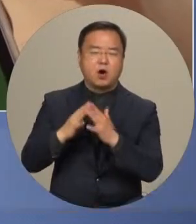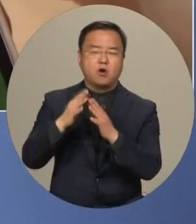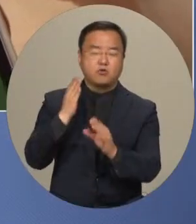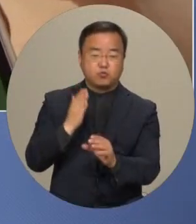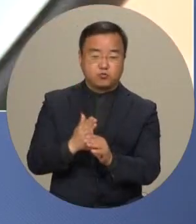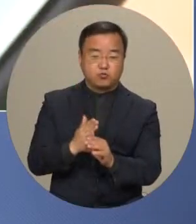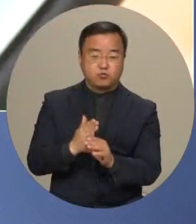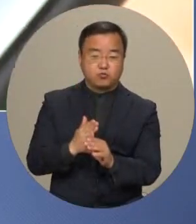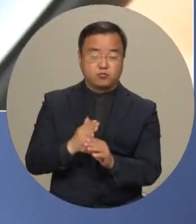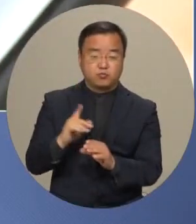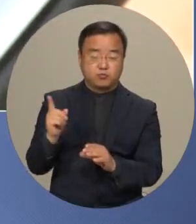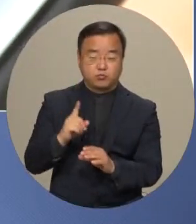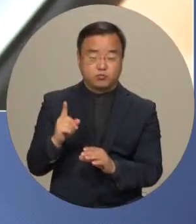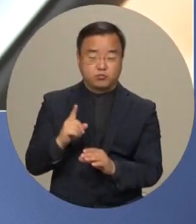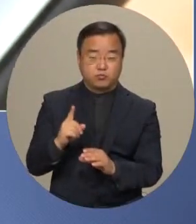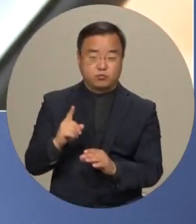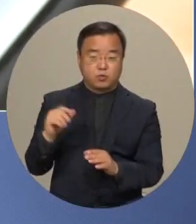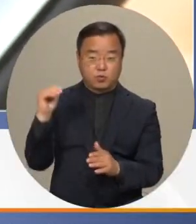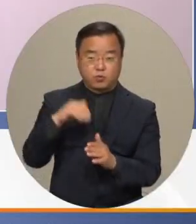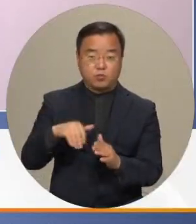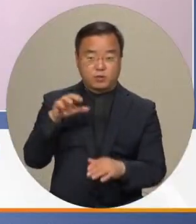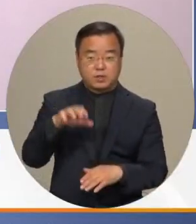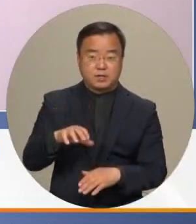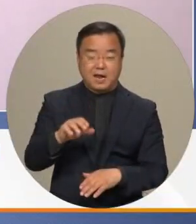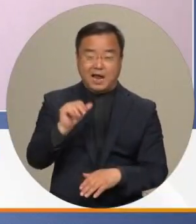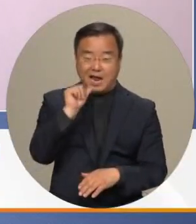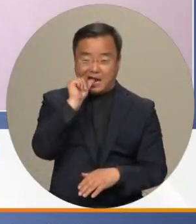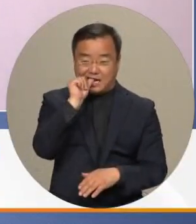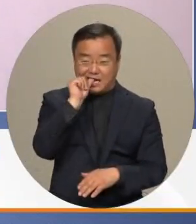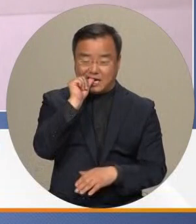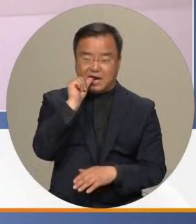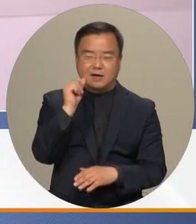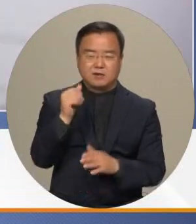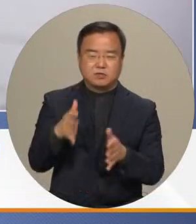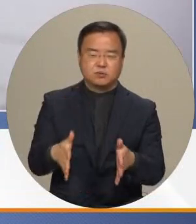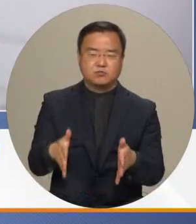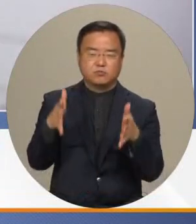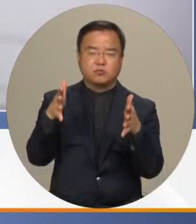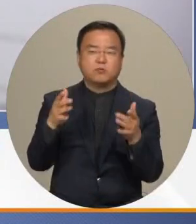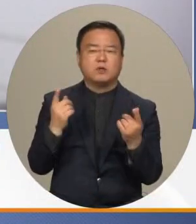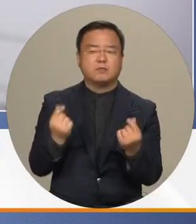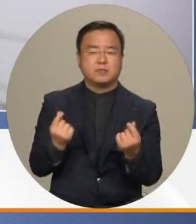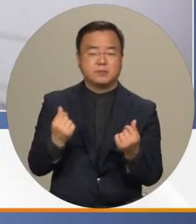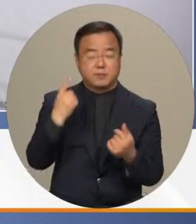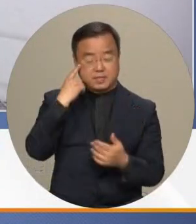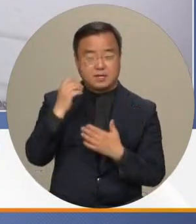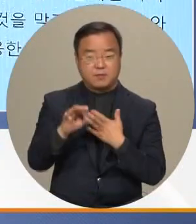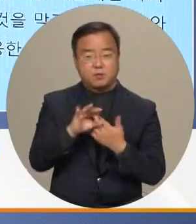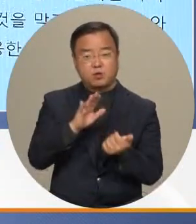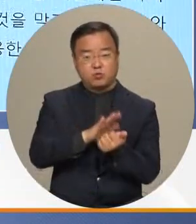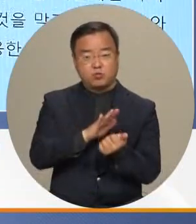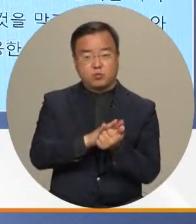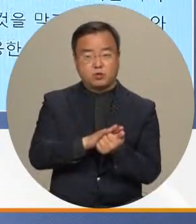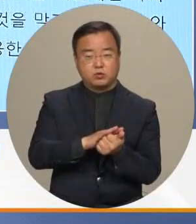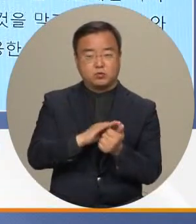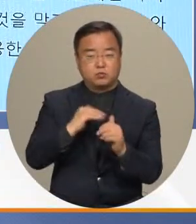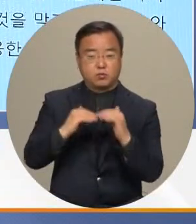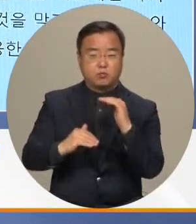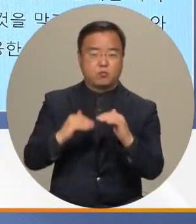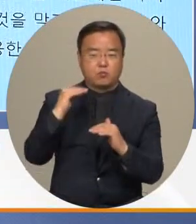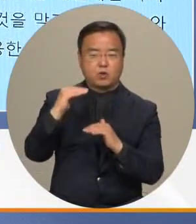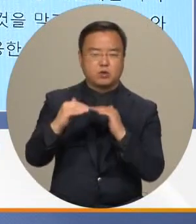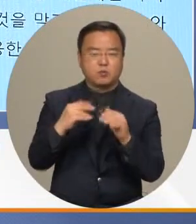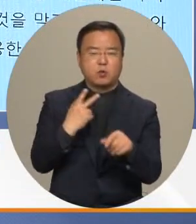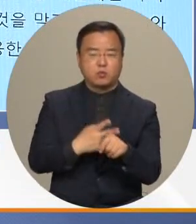그 공사장의 보조로 세우는 어떤 철근 구조물 같은 그런 느낌을 생각하시면 그 도와주는 과정을 단계별로 교사가